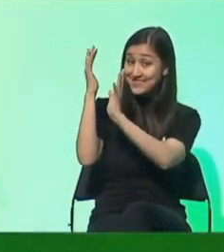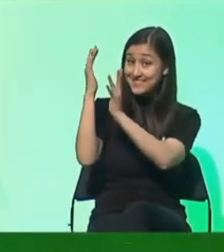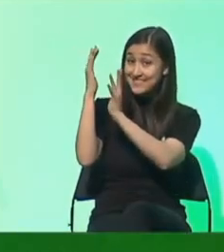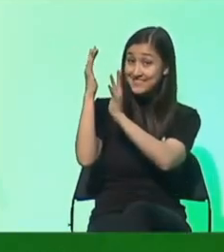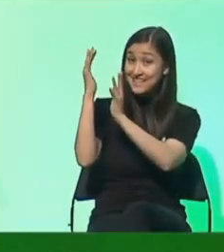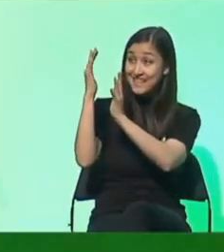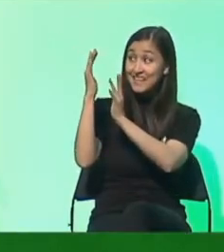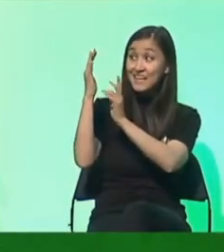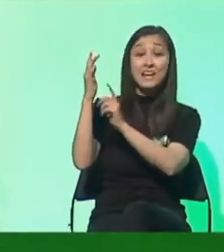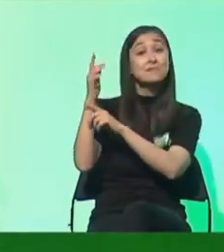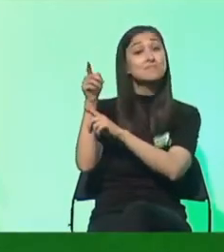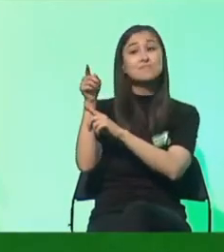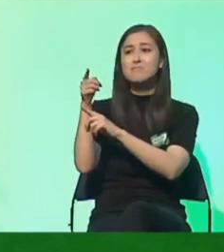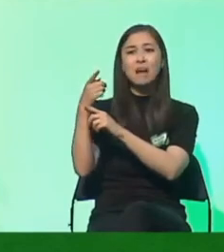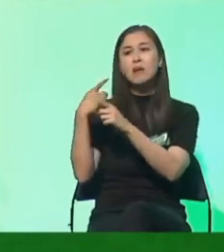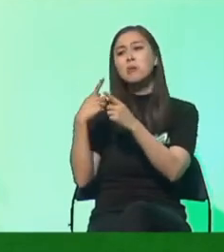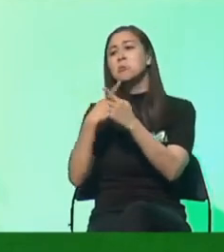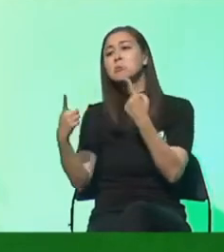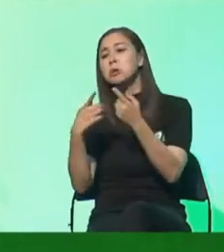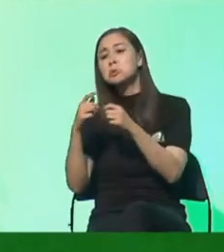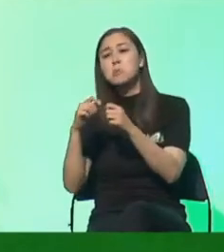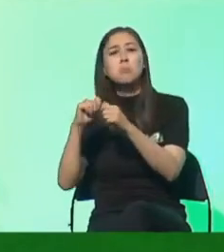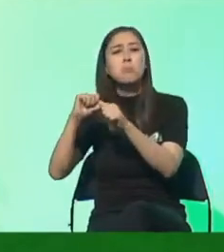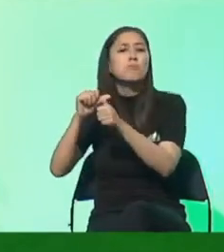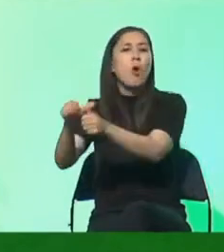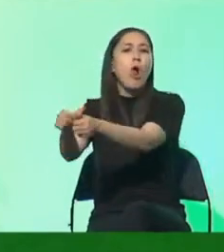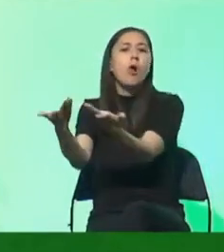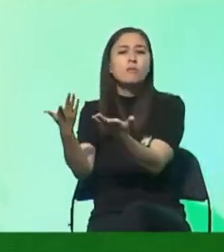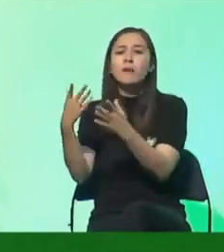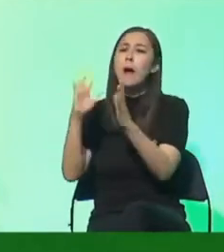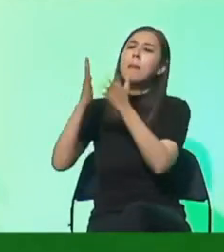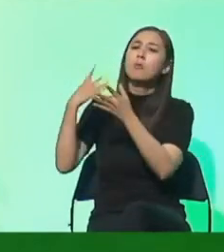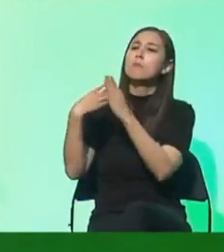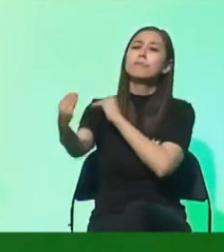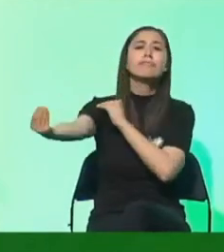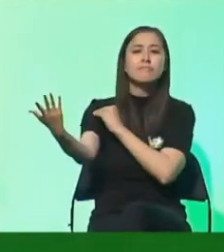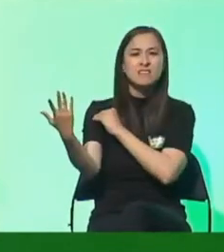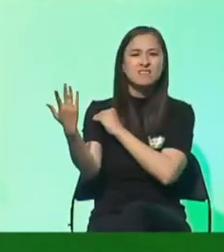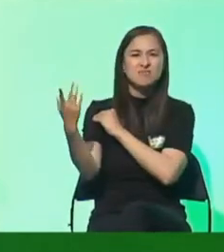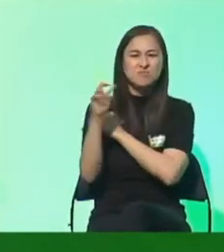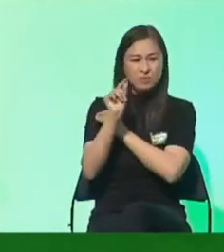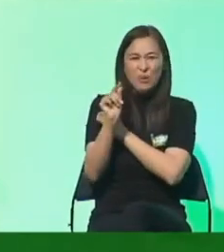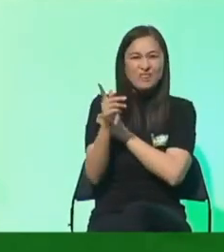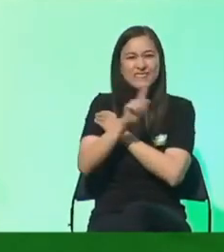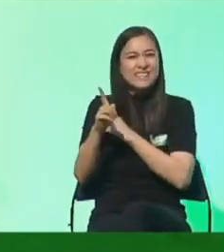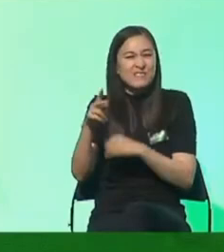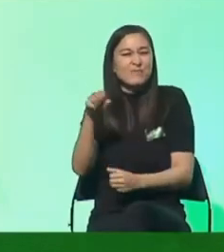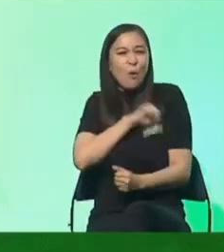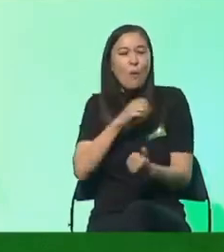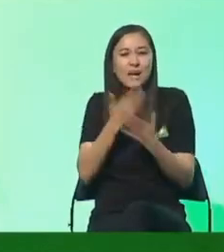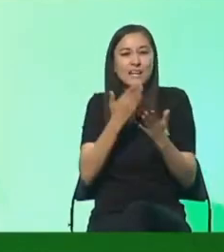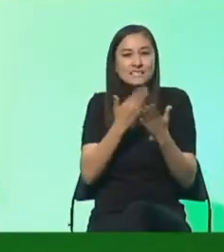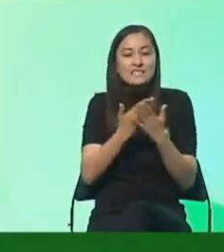Und ein Applaus, aus dem nichts folgt, das ist doch ein Symptom für eine Politik der Großen Koalition im Bund und der Landesregierung, die jetzt schon wieder zu ihren